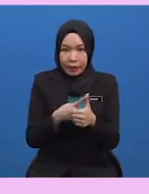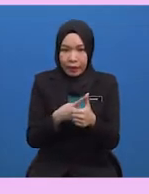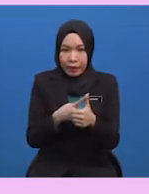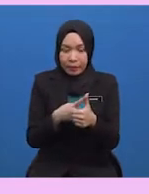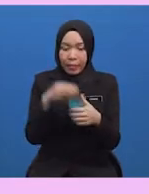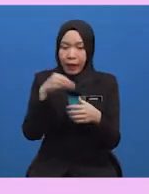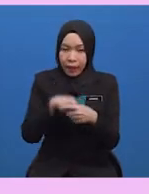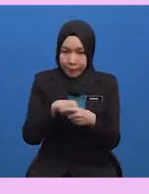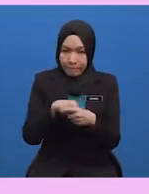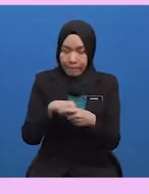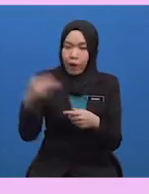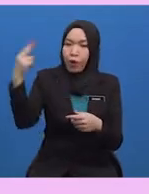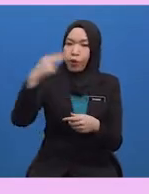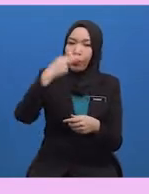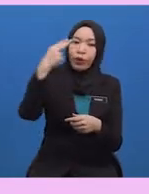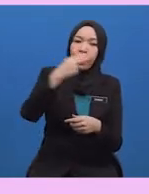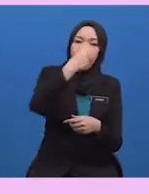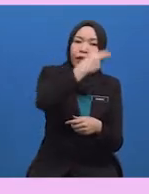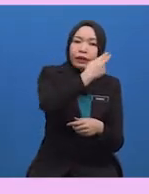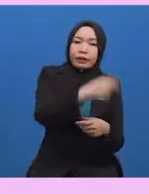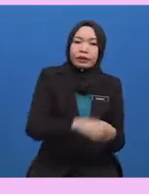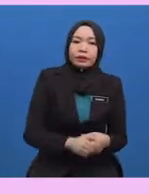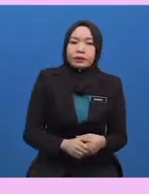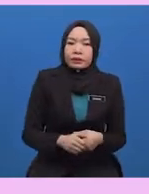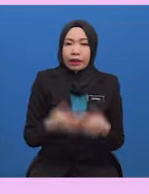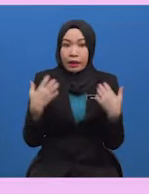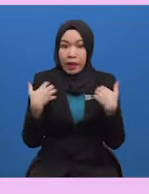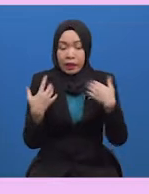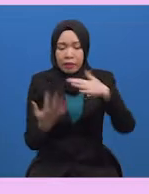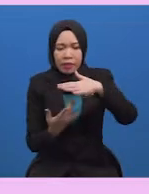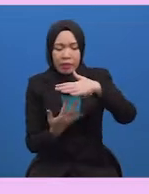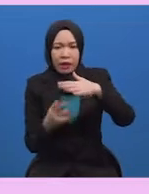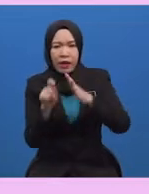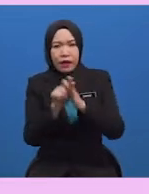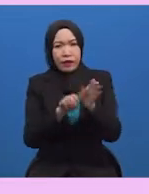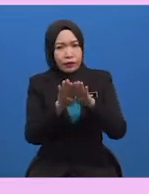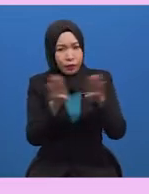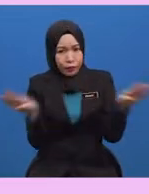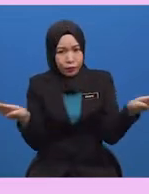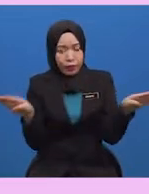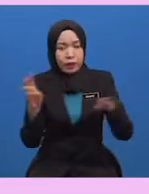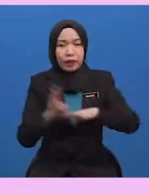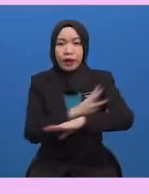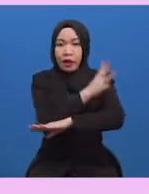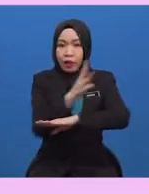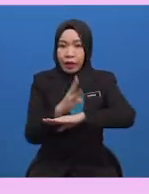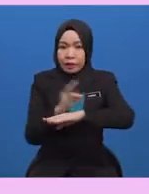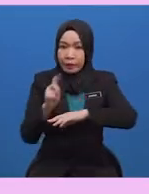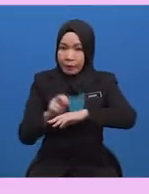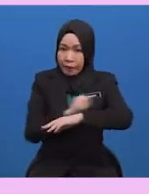udara. Pencemaran ini berlaku akibat pembakaran terbuka di kawasan pertanian